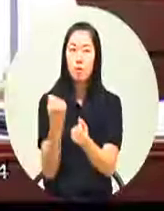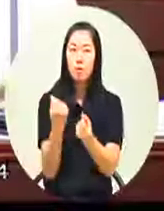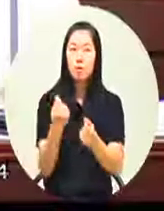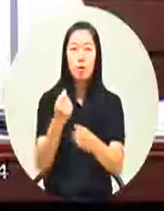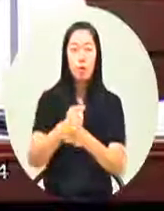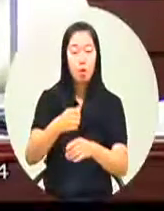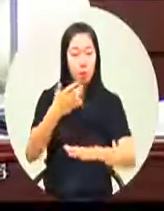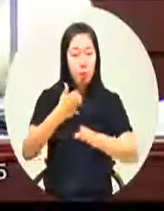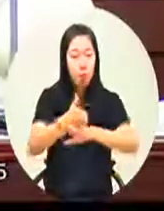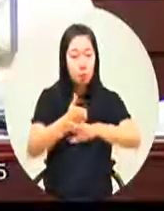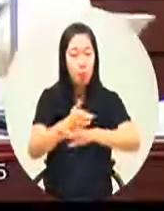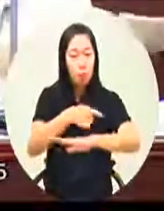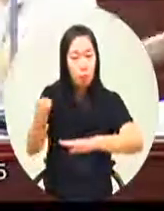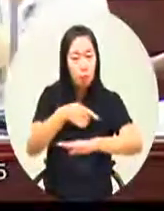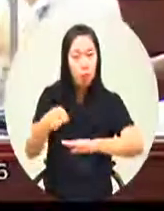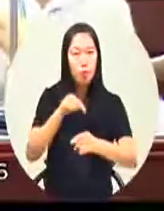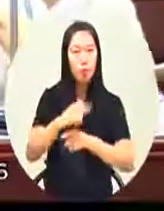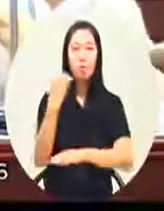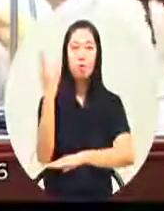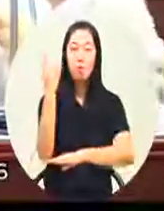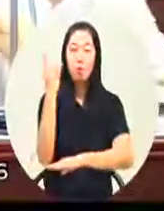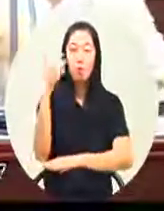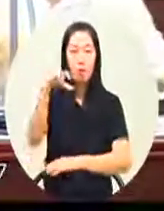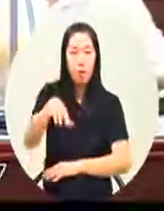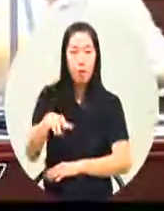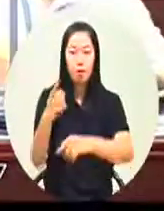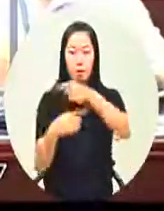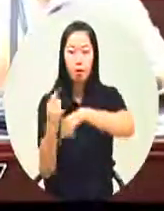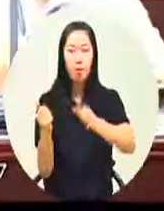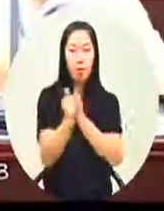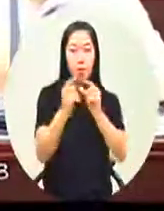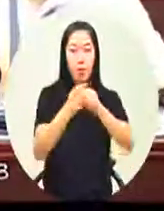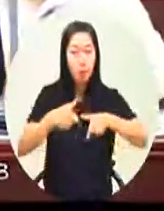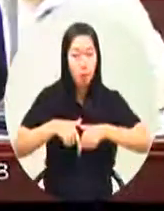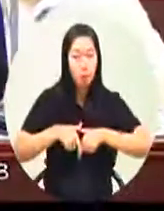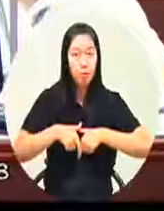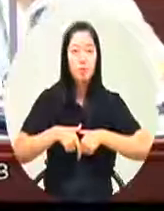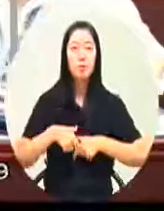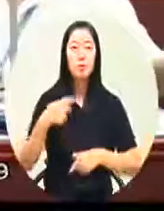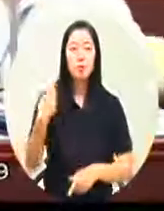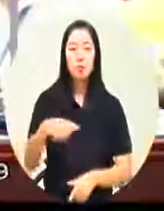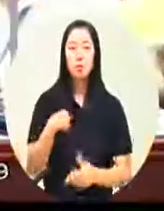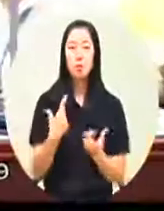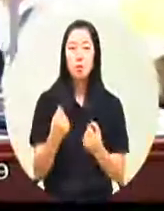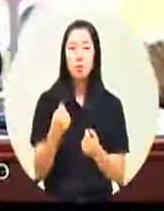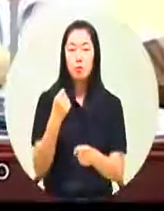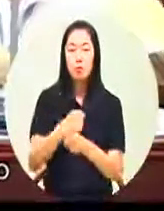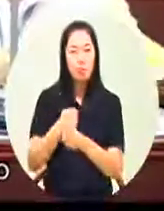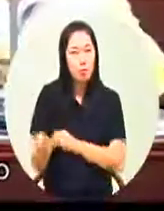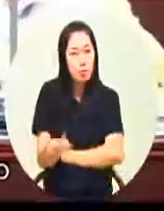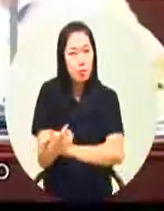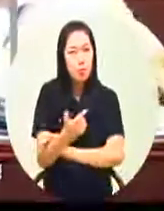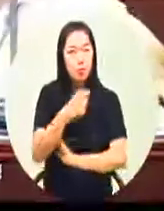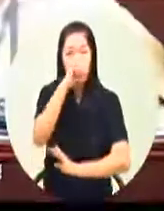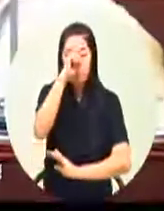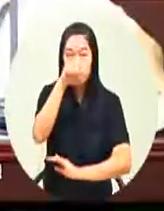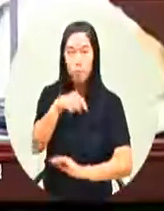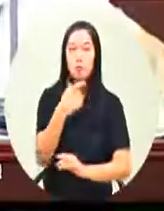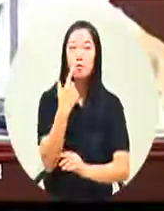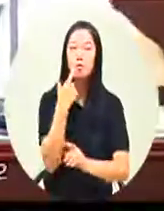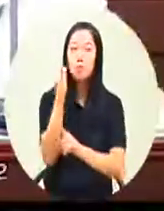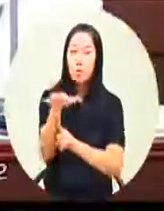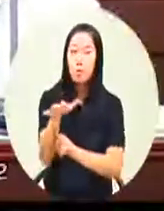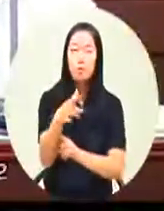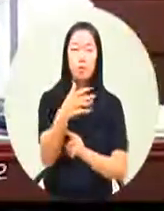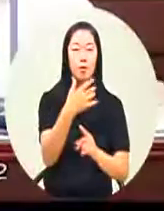线以及候车亭变成是转运中心之外呢，那我们也很积极的希望能够在美容旗山地